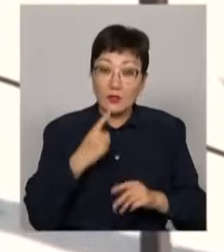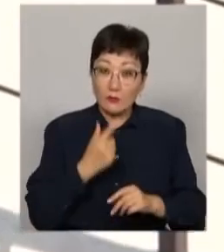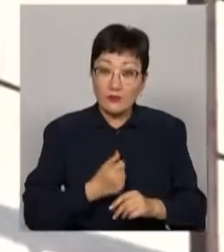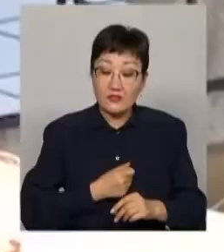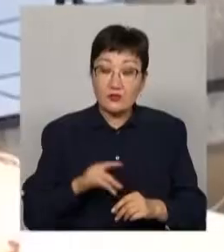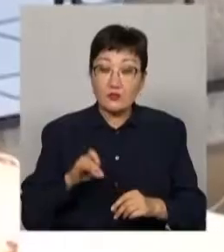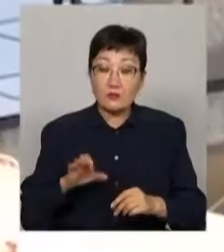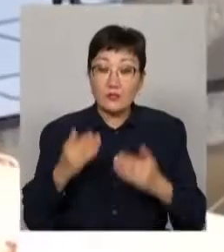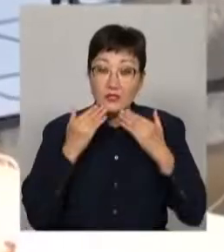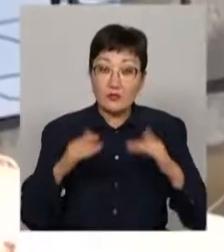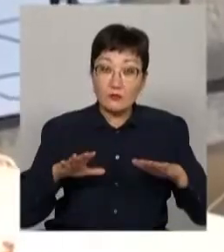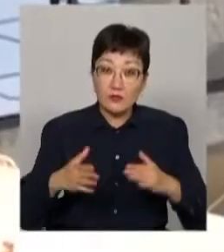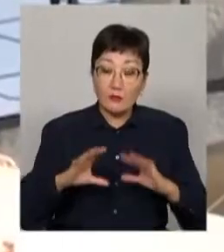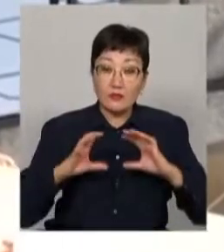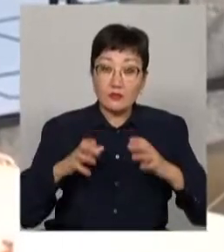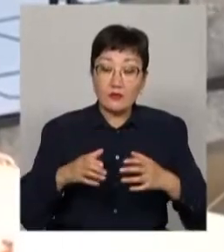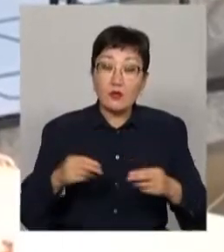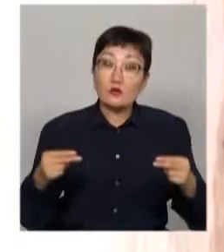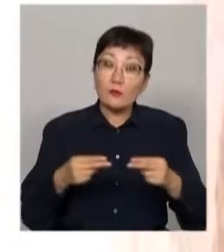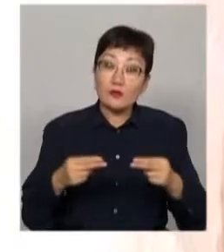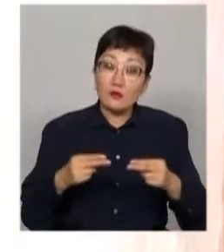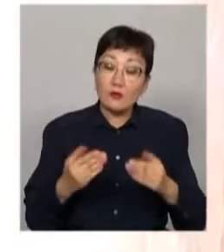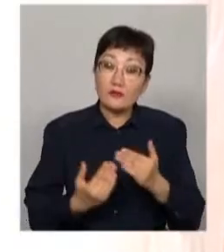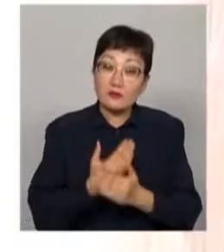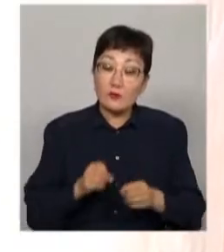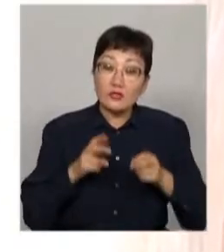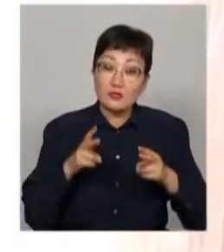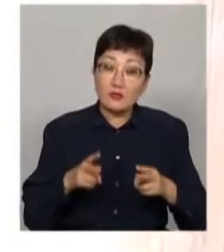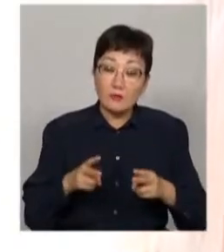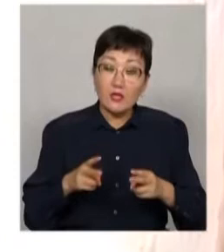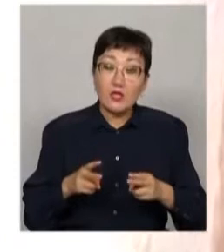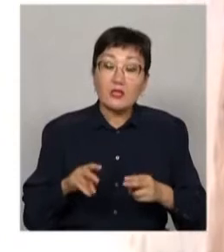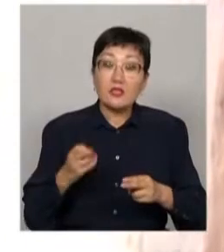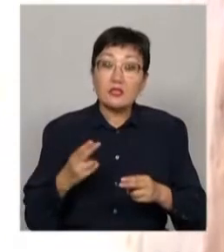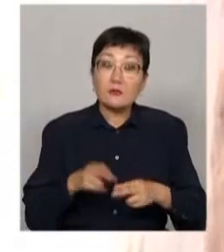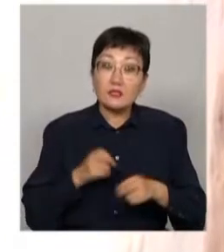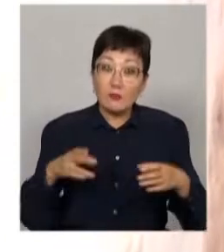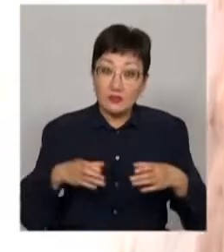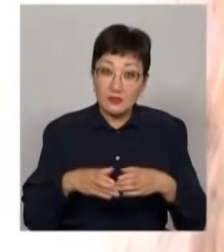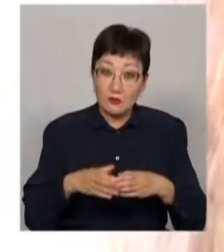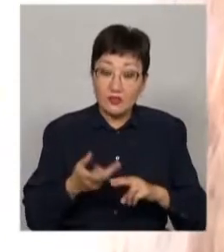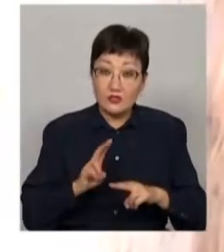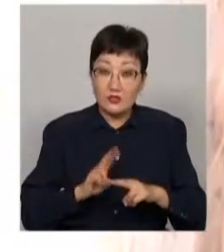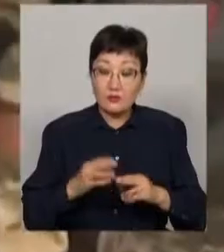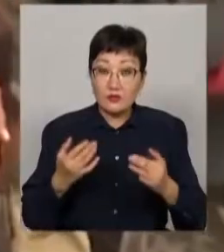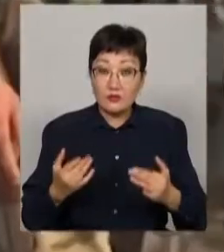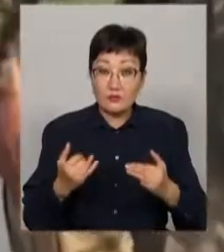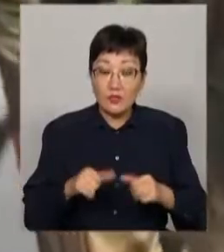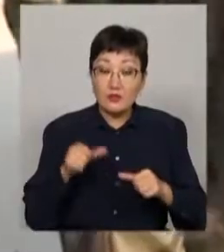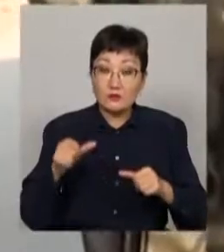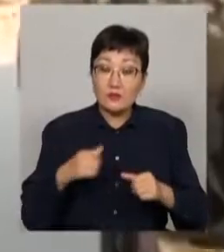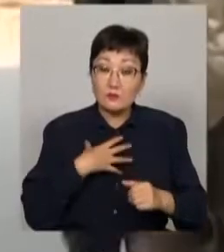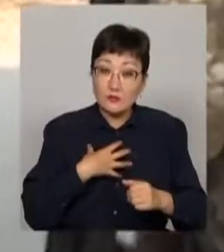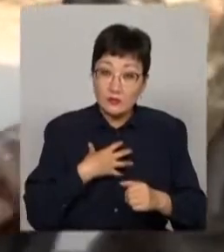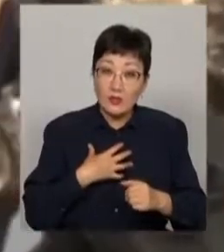жаксылыкова последние события в мире свидетельствует о новых рисках не вызовах над безопасности именно поэтому сейчас особую актуальность